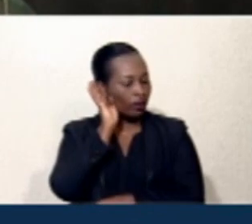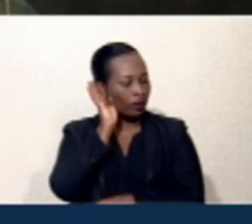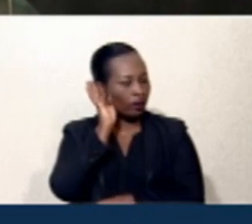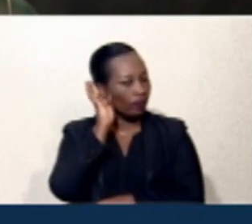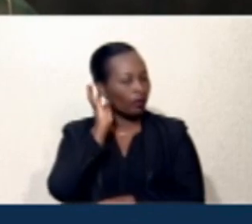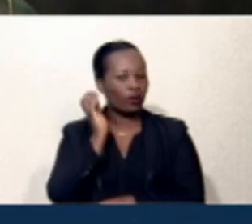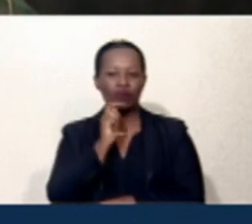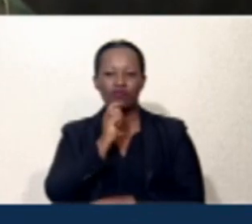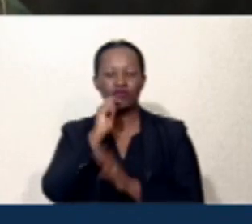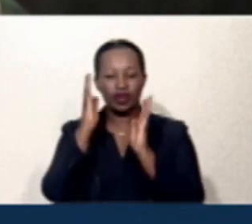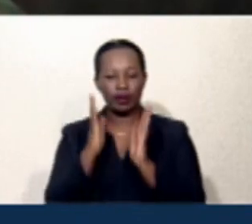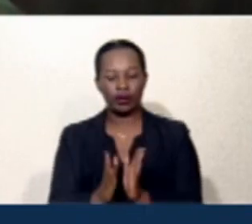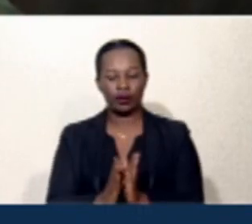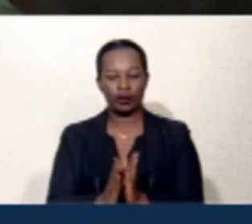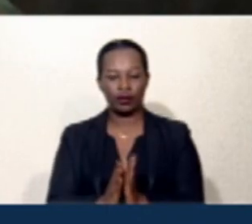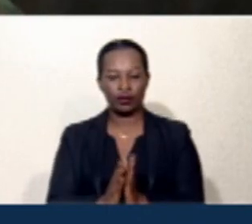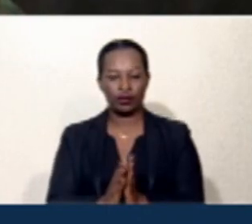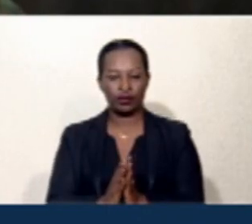nyamakuru